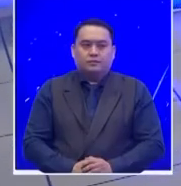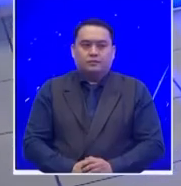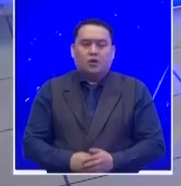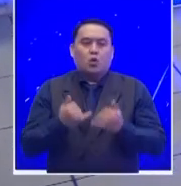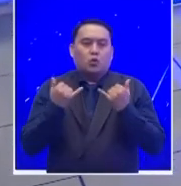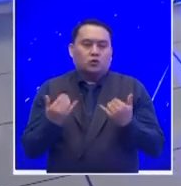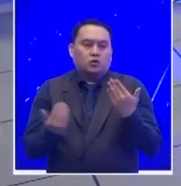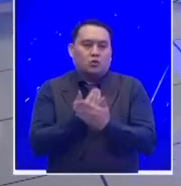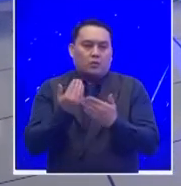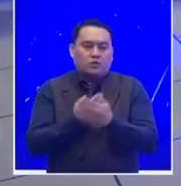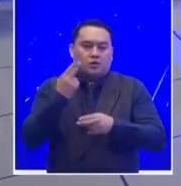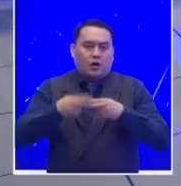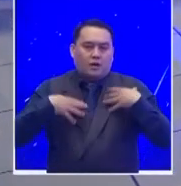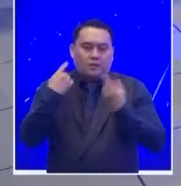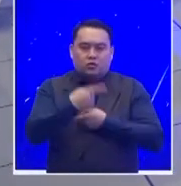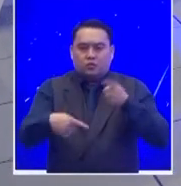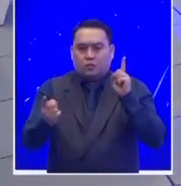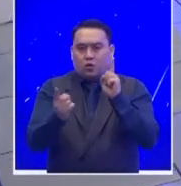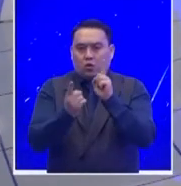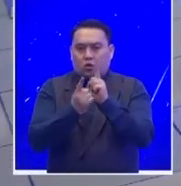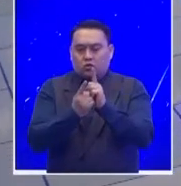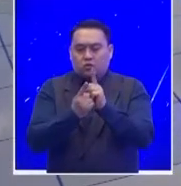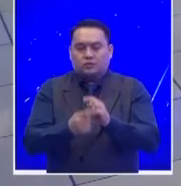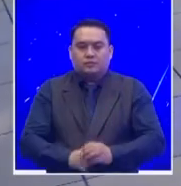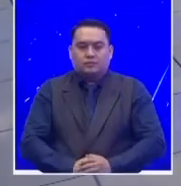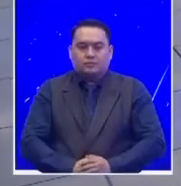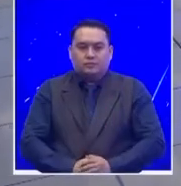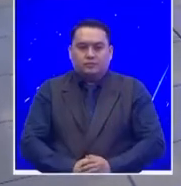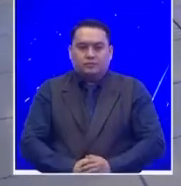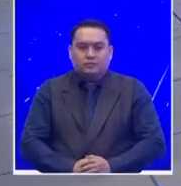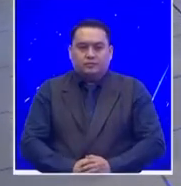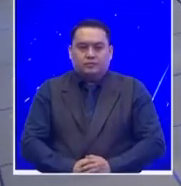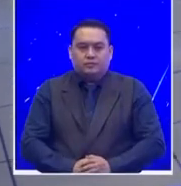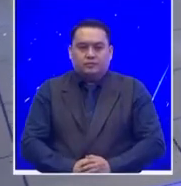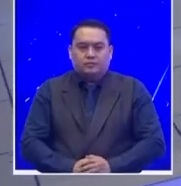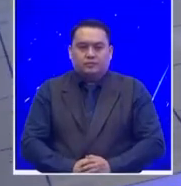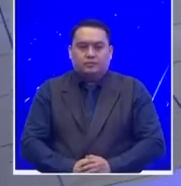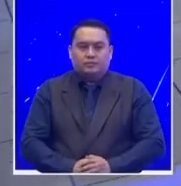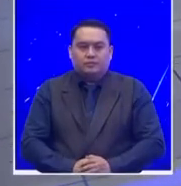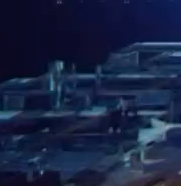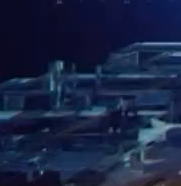Қадірменді көрермен, бүгінгі айтар ақпарат осы. Біз өздеріңізбен ертең эфирде қауышамыз. Аман сау болыңыздар.